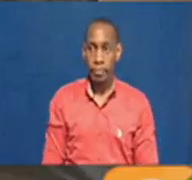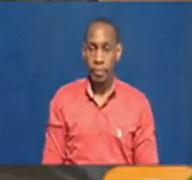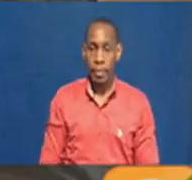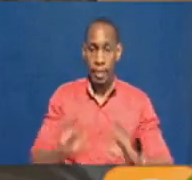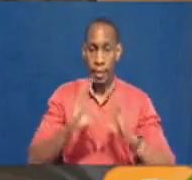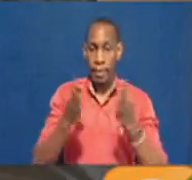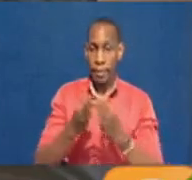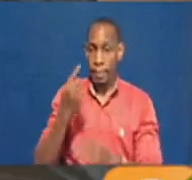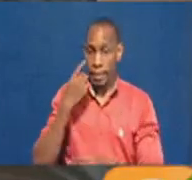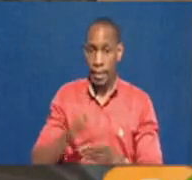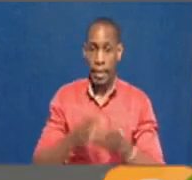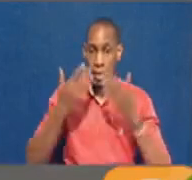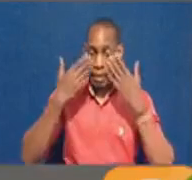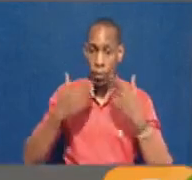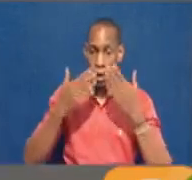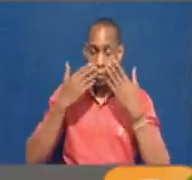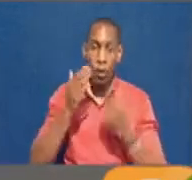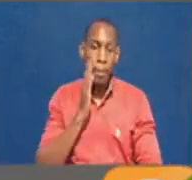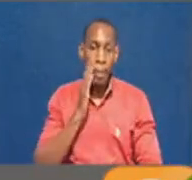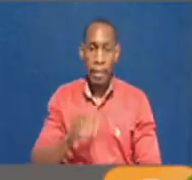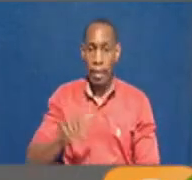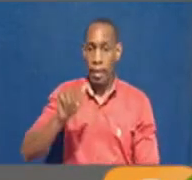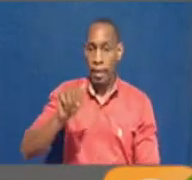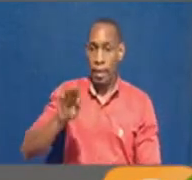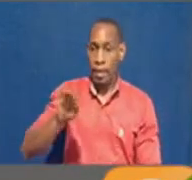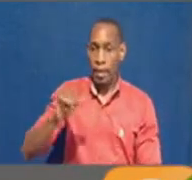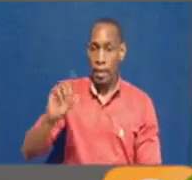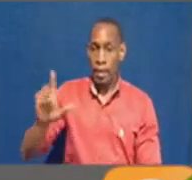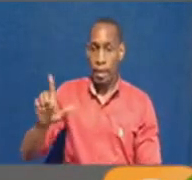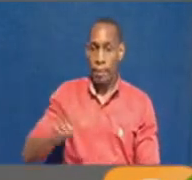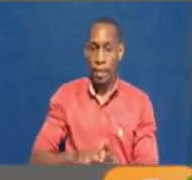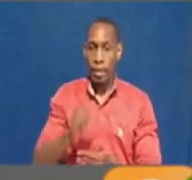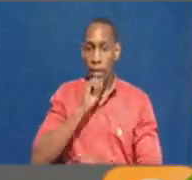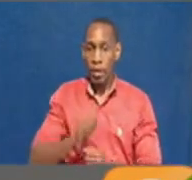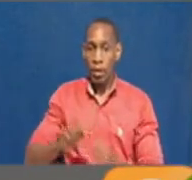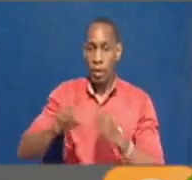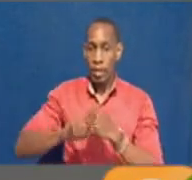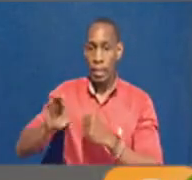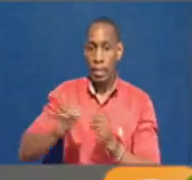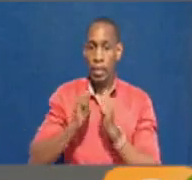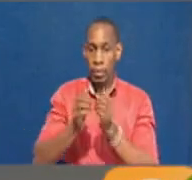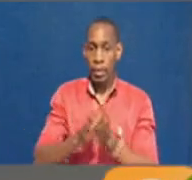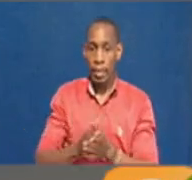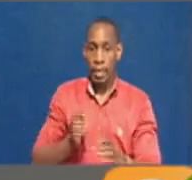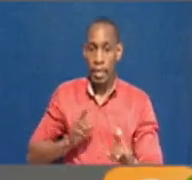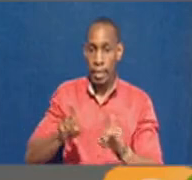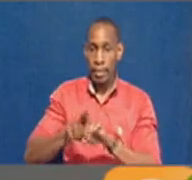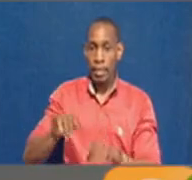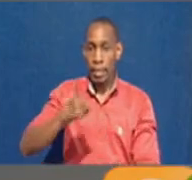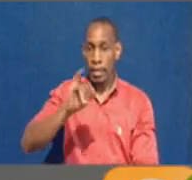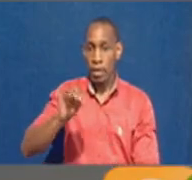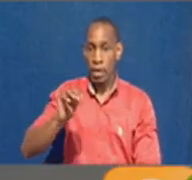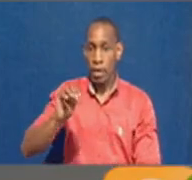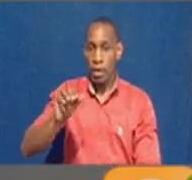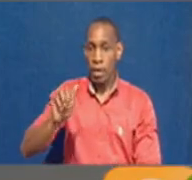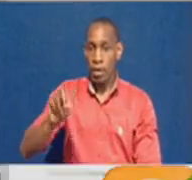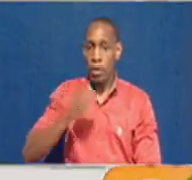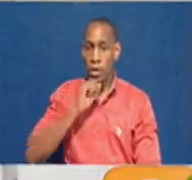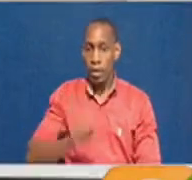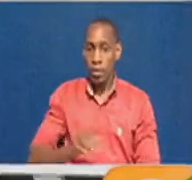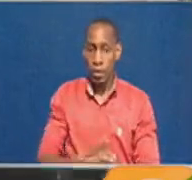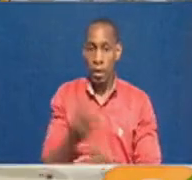Familia hii inaomboleza mama yao Abigail Magero mwenye umri wa miaka 63 na dada yao Joan Magero mwenye umri wa miaka